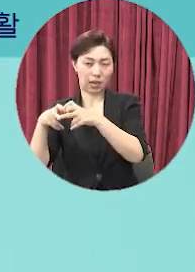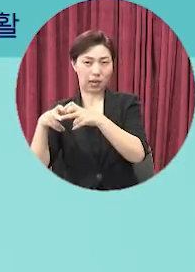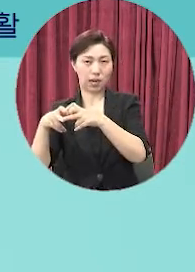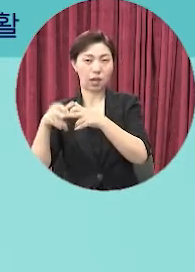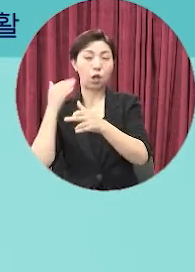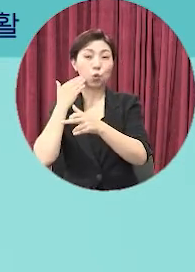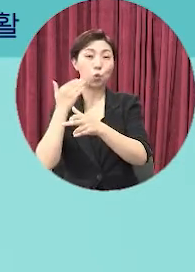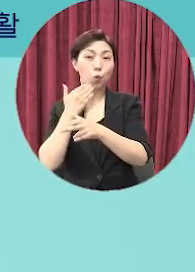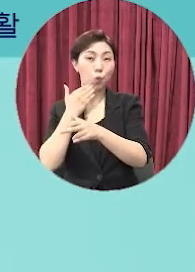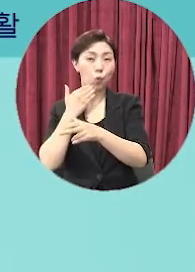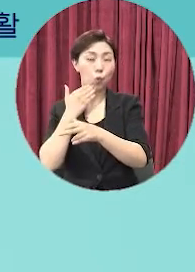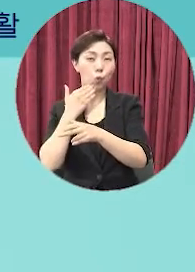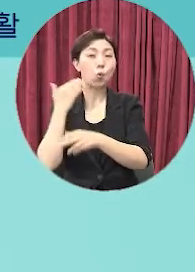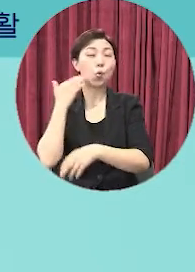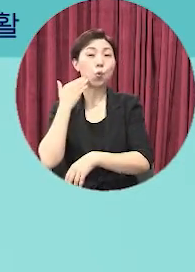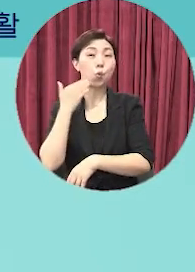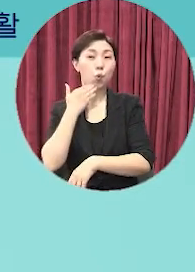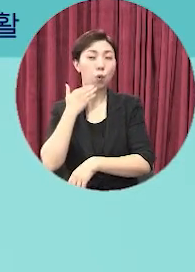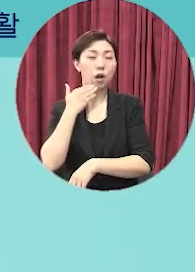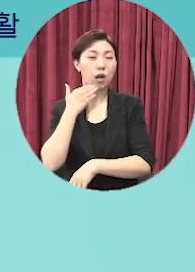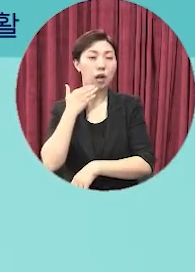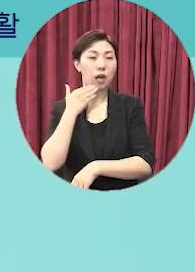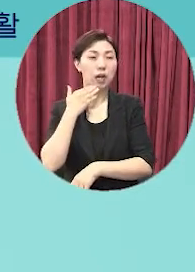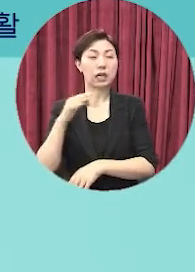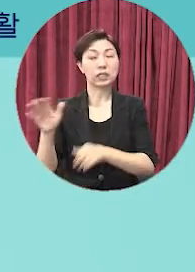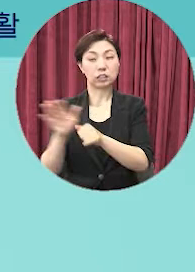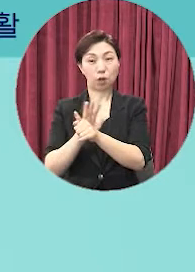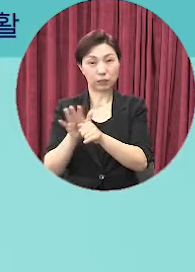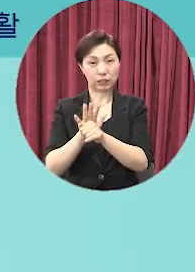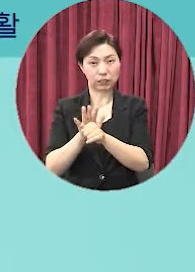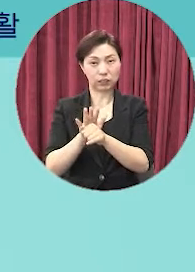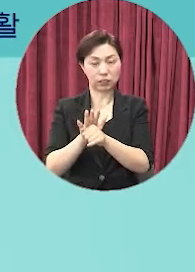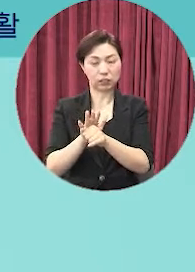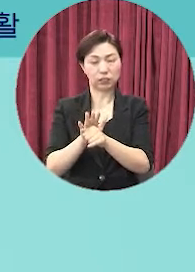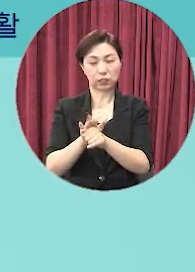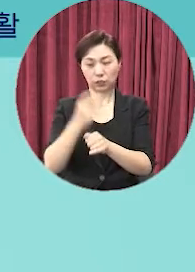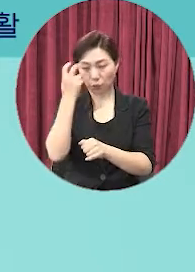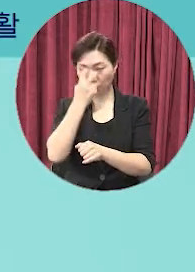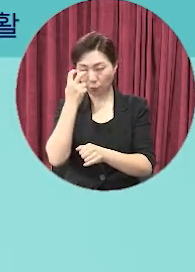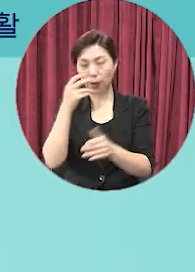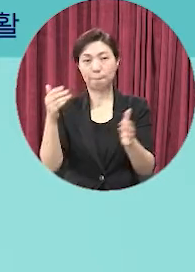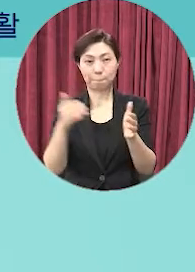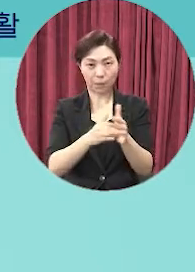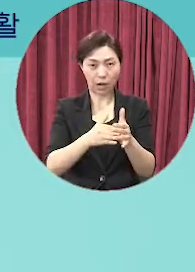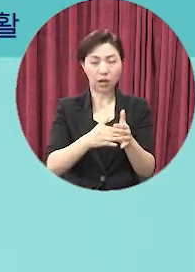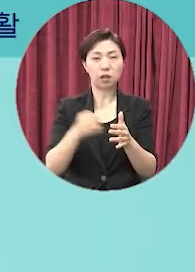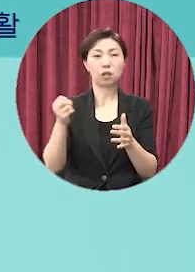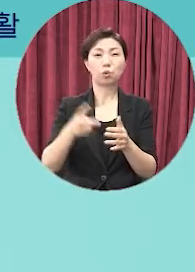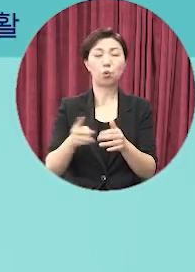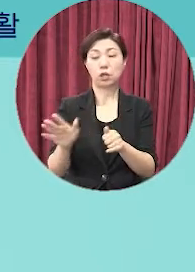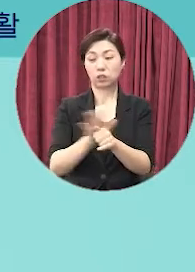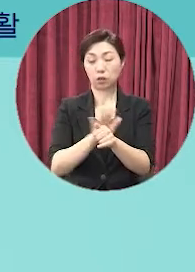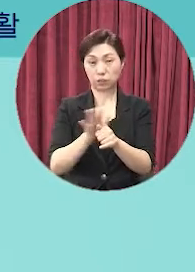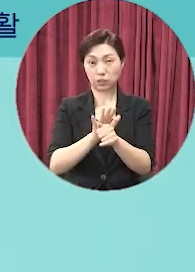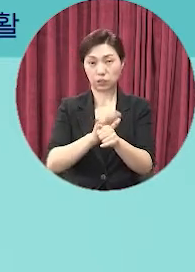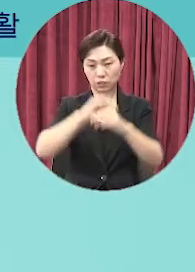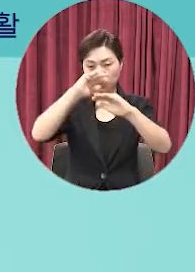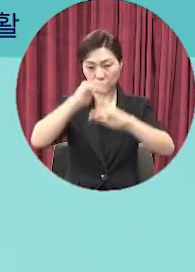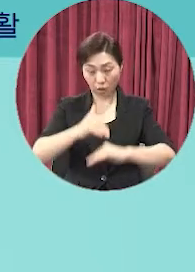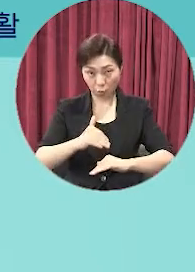현재 지금 제공되고 있는 그런 컨텐츠들을 좀 찾아보았고요. 그 다음에 제공되고 있는 가운데